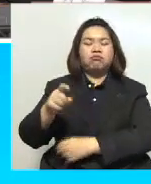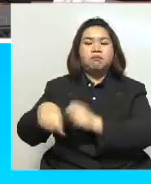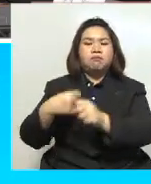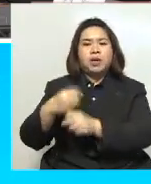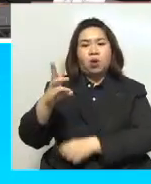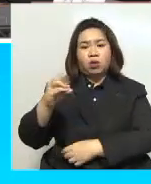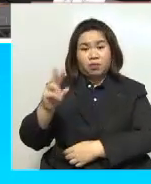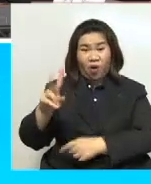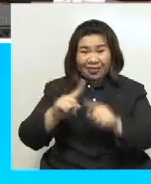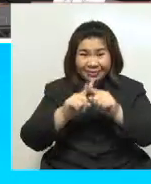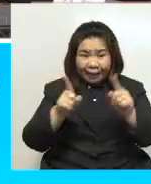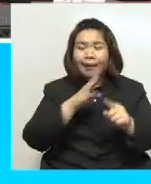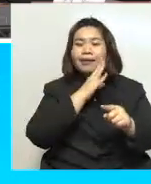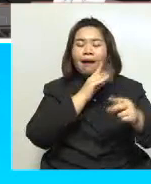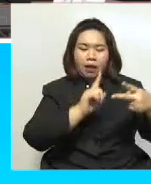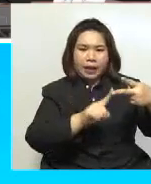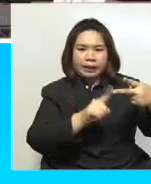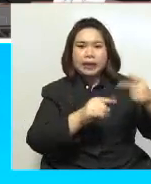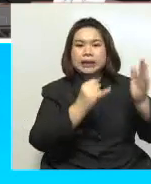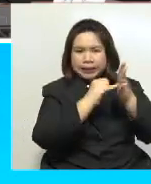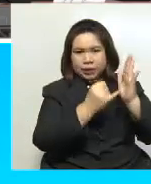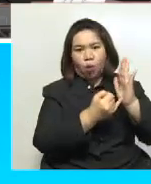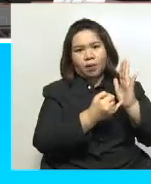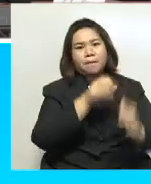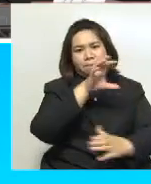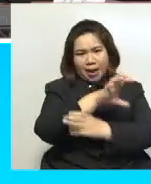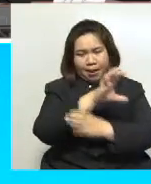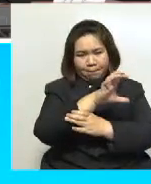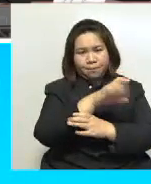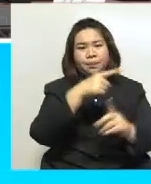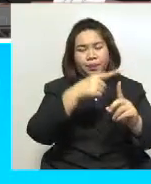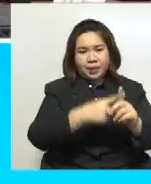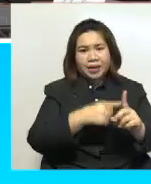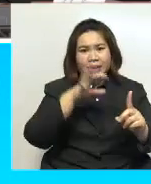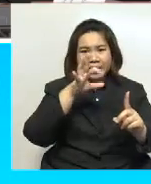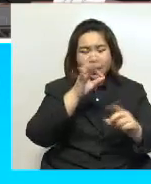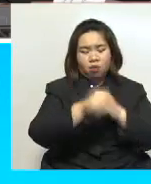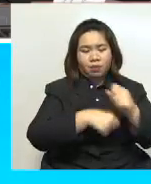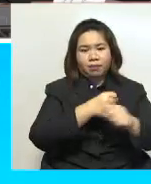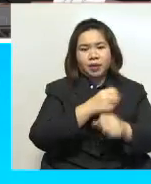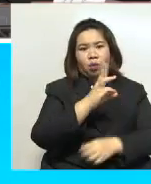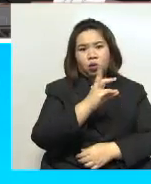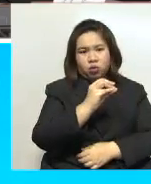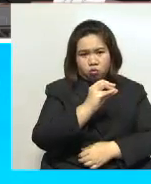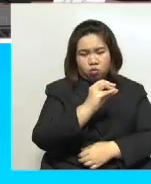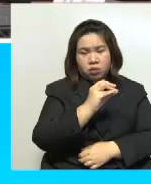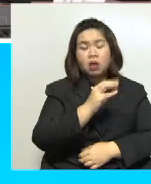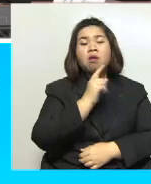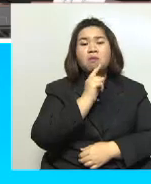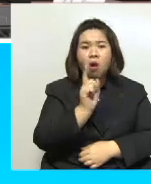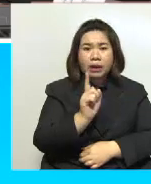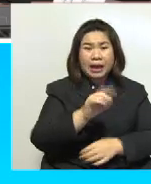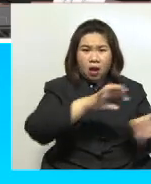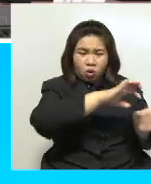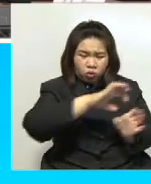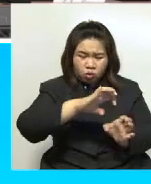างจังหวัดเนี่ยเรามีข้อกำหนดแล้วบังคับไว้แล้วตั้งแต่กันยา60ปีที่แล้วถ้าจะเอาร